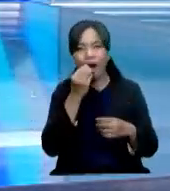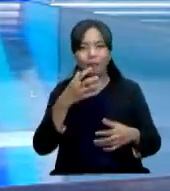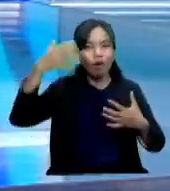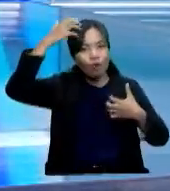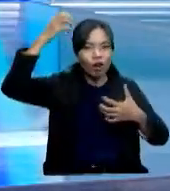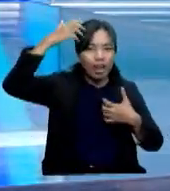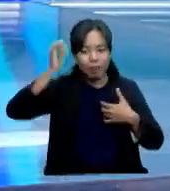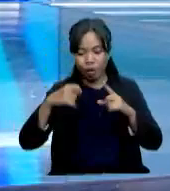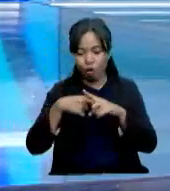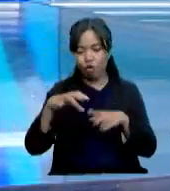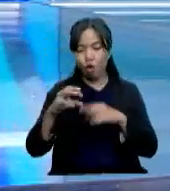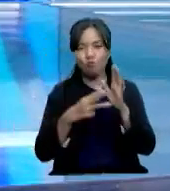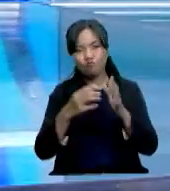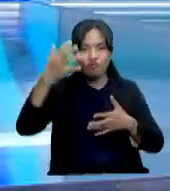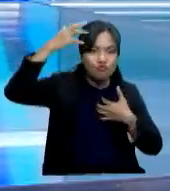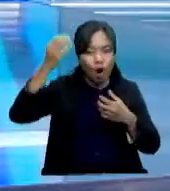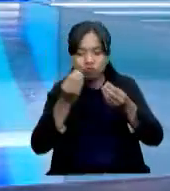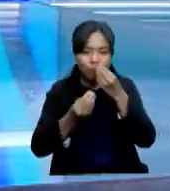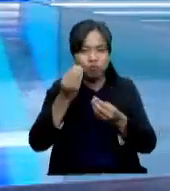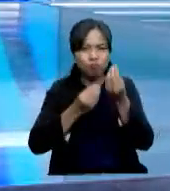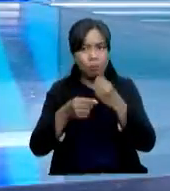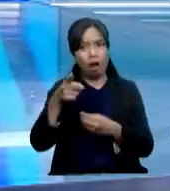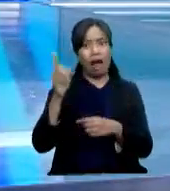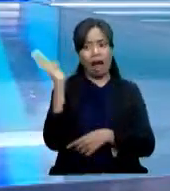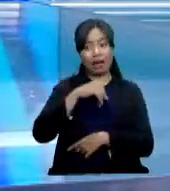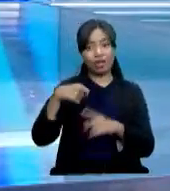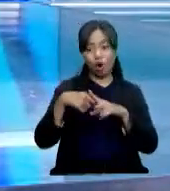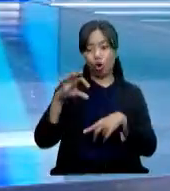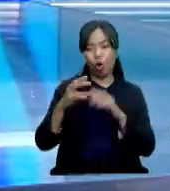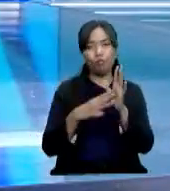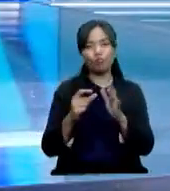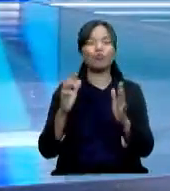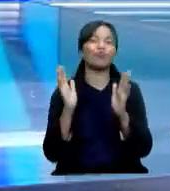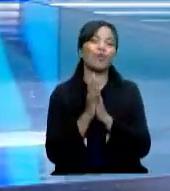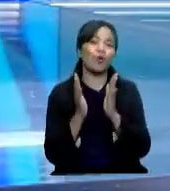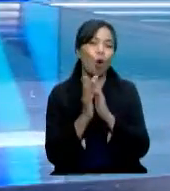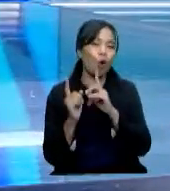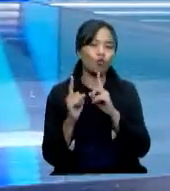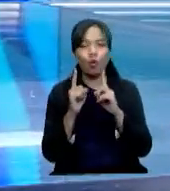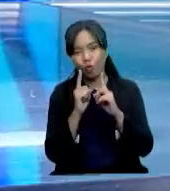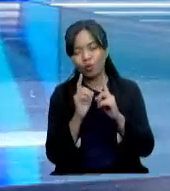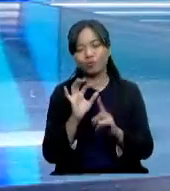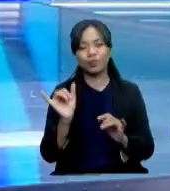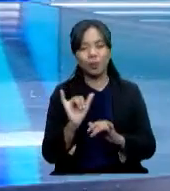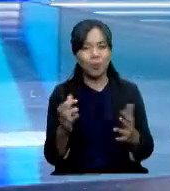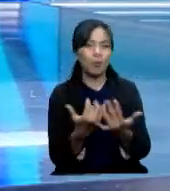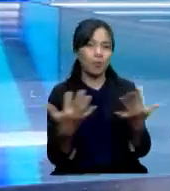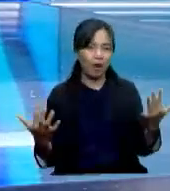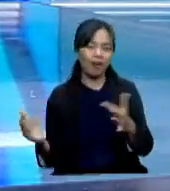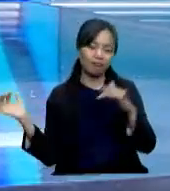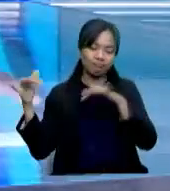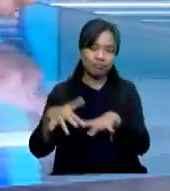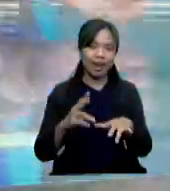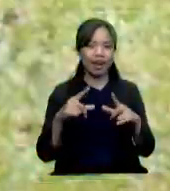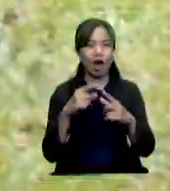memberi makan gorila bernama komu dan hari ini pemirsa kobu juga berulang tahun dan dirayakan bersama para Penghujung di Ragunan